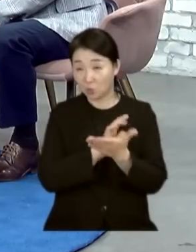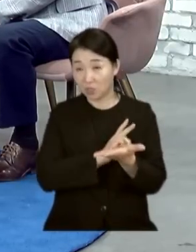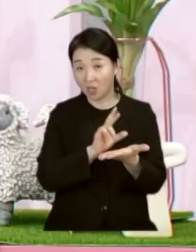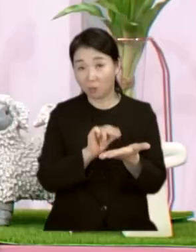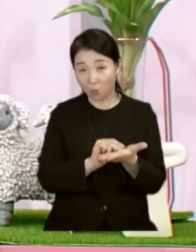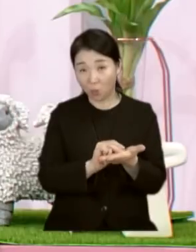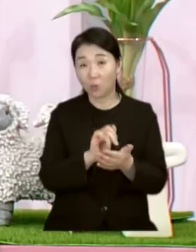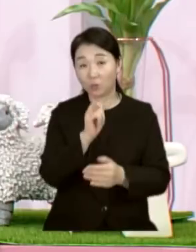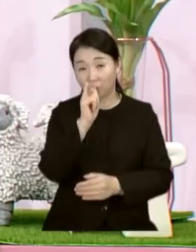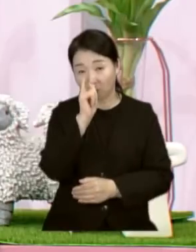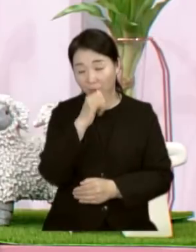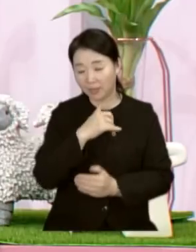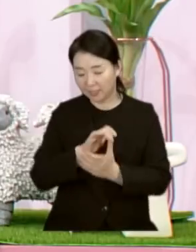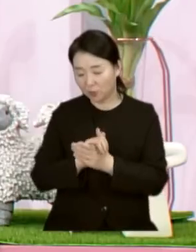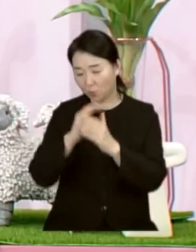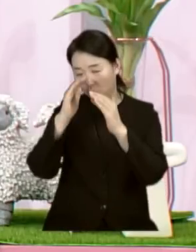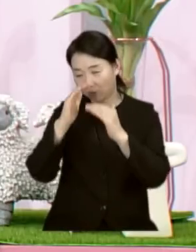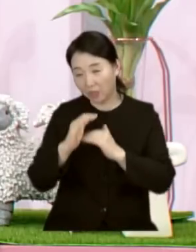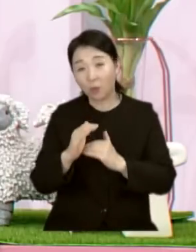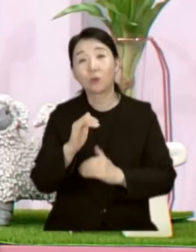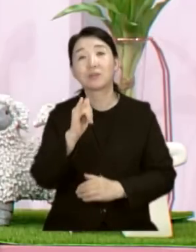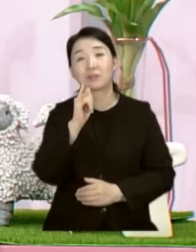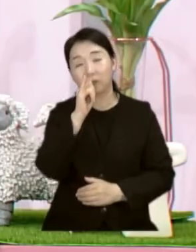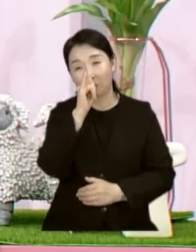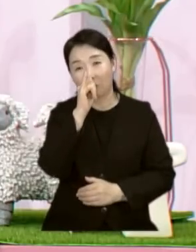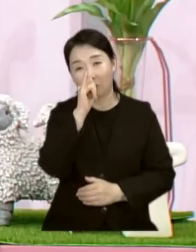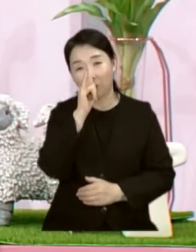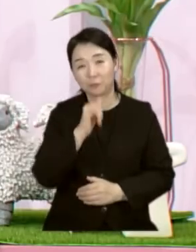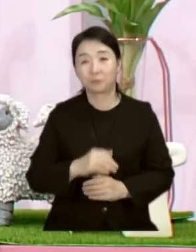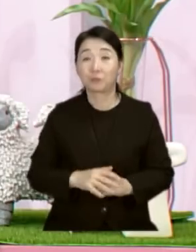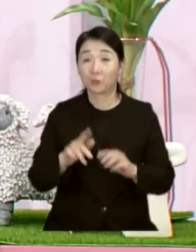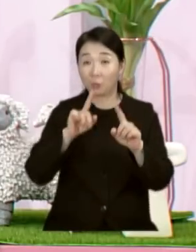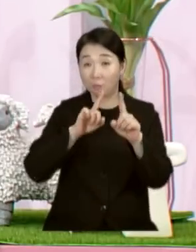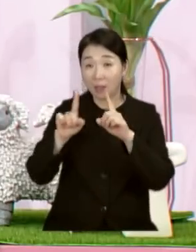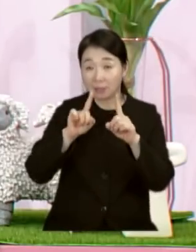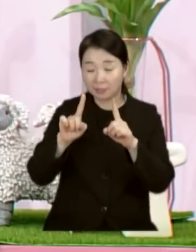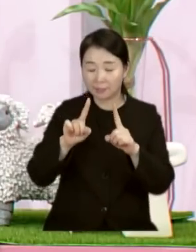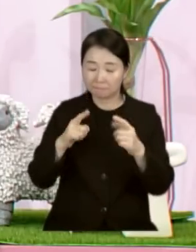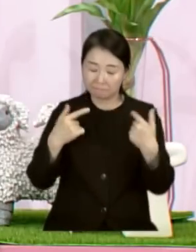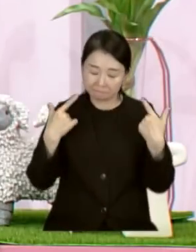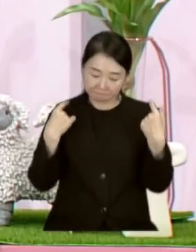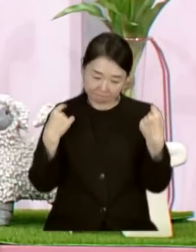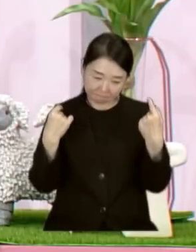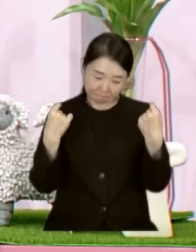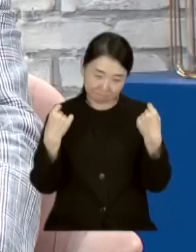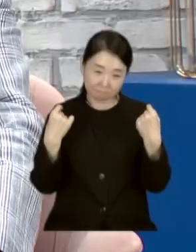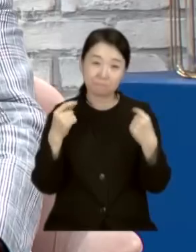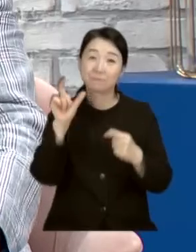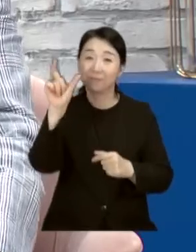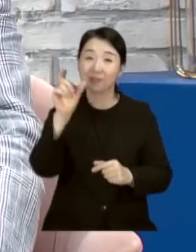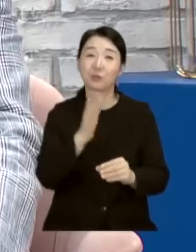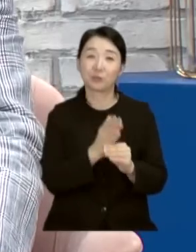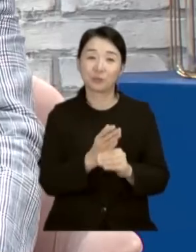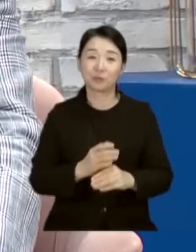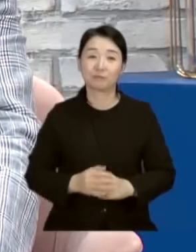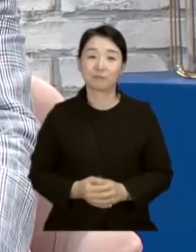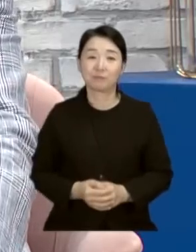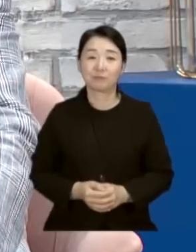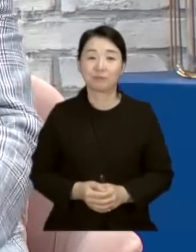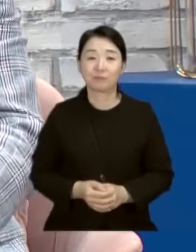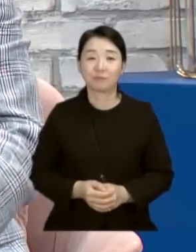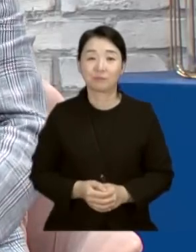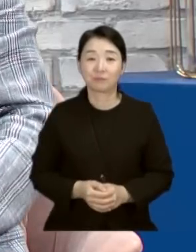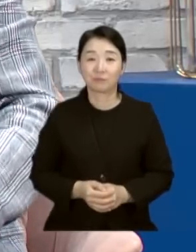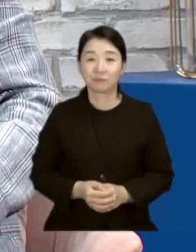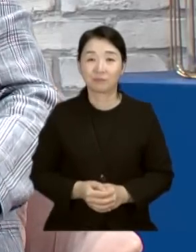제목들이나 저의 기도 내용이나 이제 말씀들을 꾸준히 올리고 있어요. 그러셨구나.